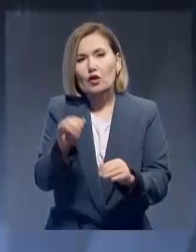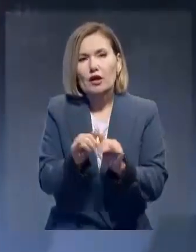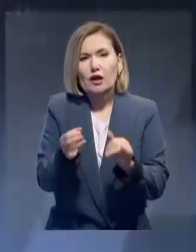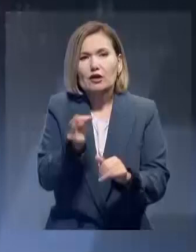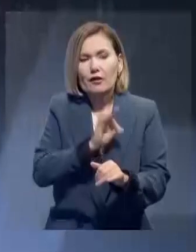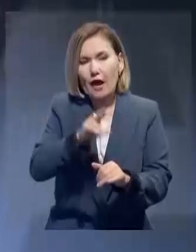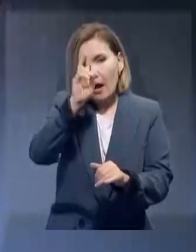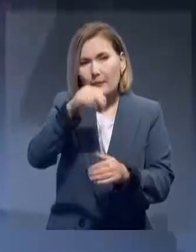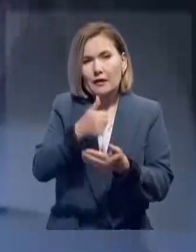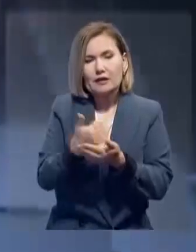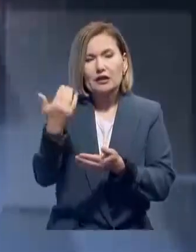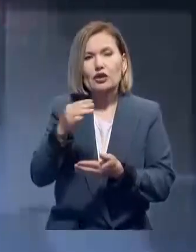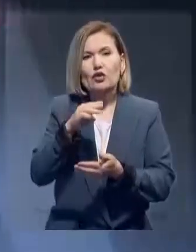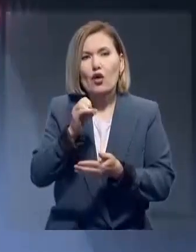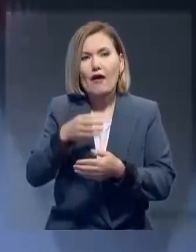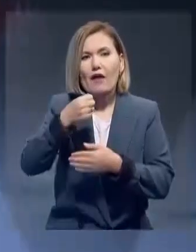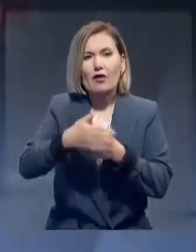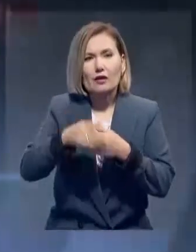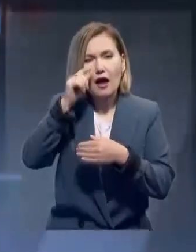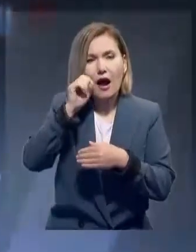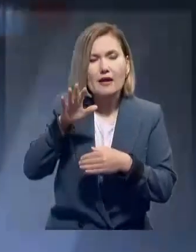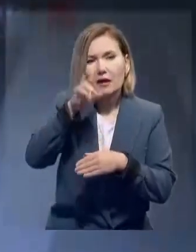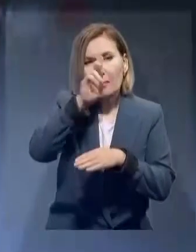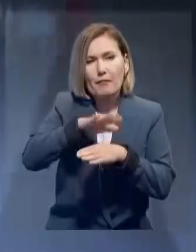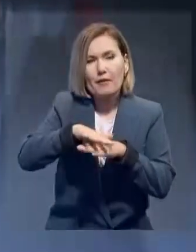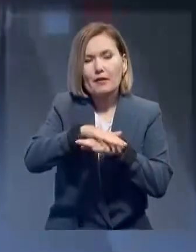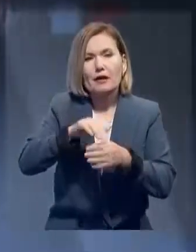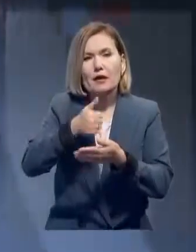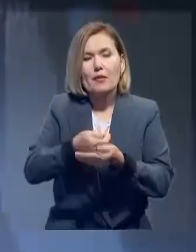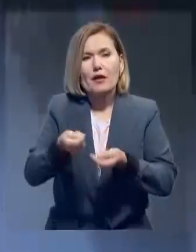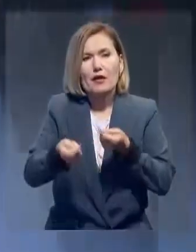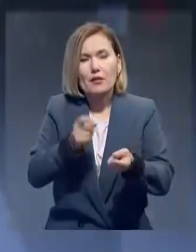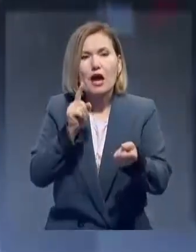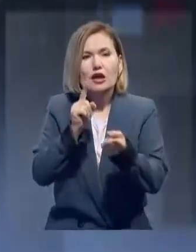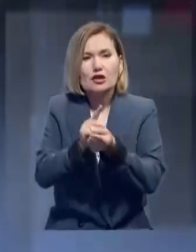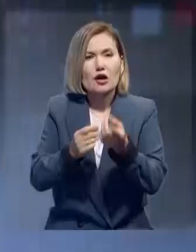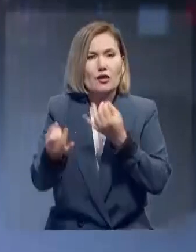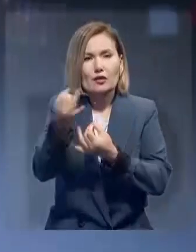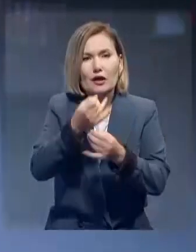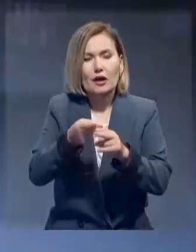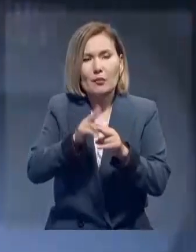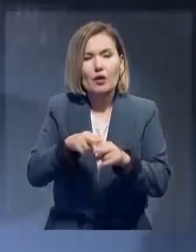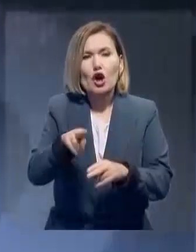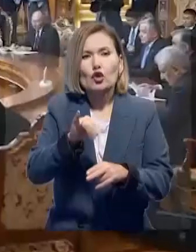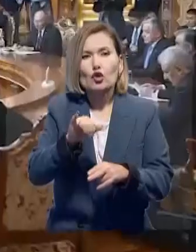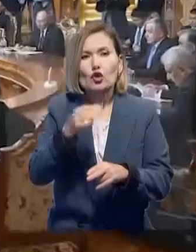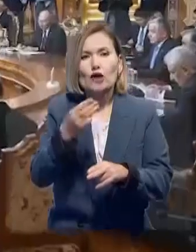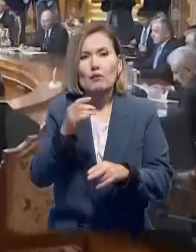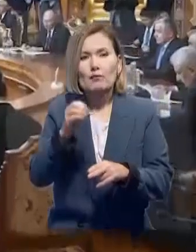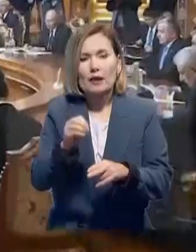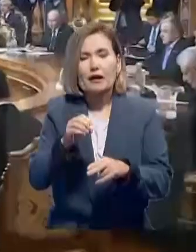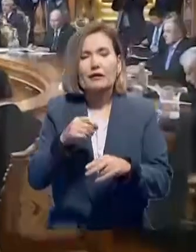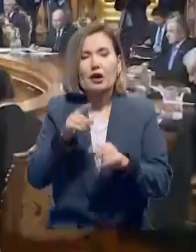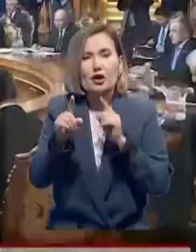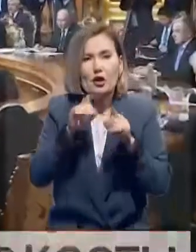Қасым-Жомарт Тоқаев Орталық Азия мемлекеттер басшыларының 5-ші консультативтік кездесуінде айтты. Душанбеде өткен келелі кеңесте мемлекет